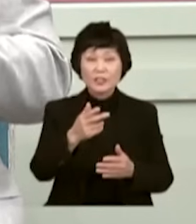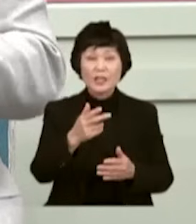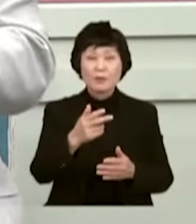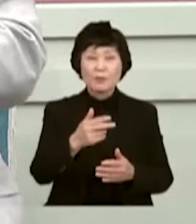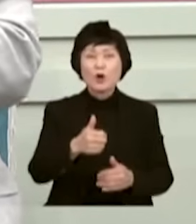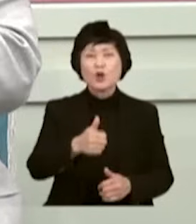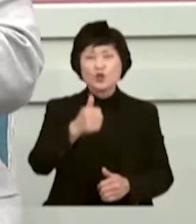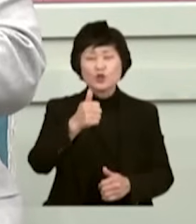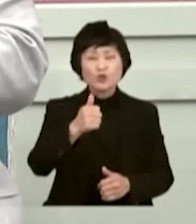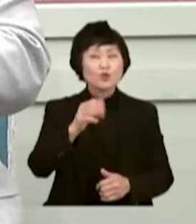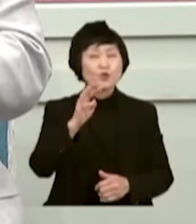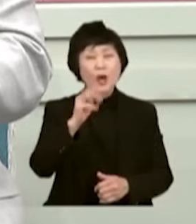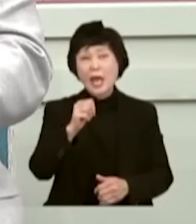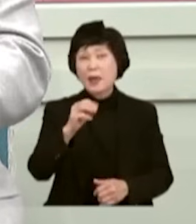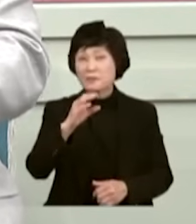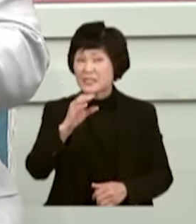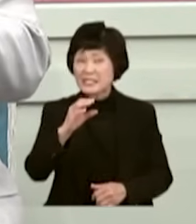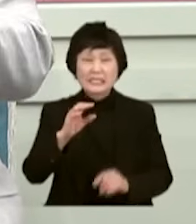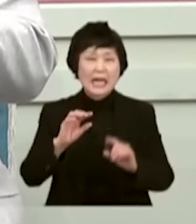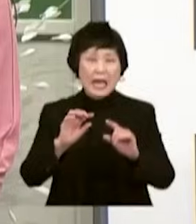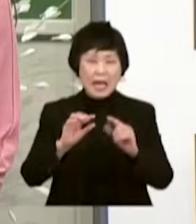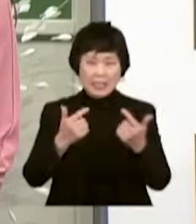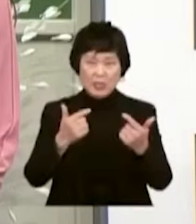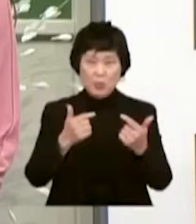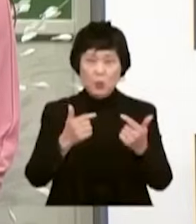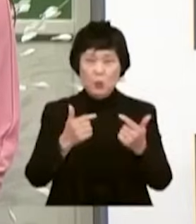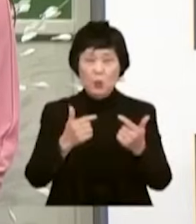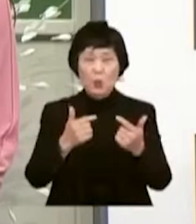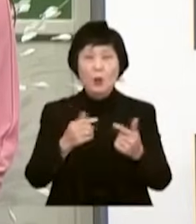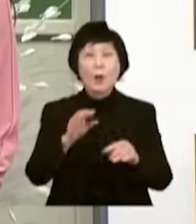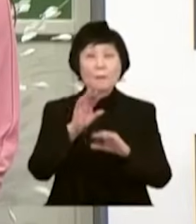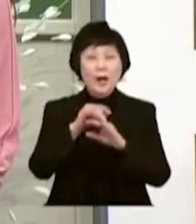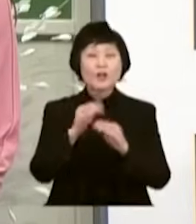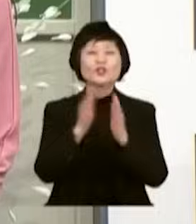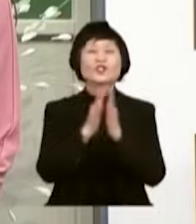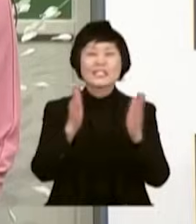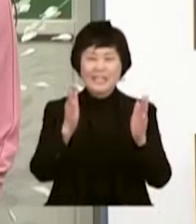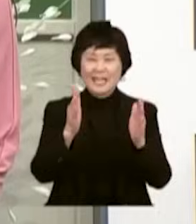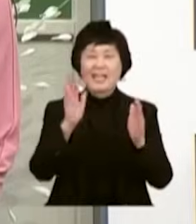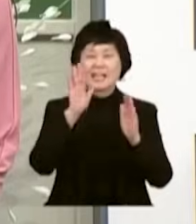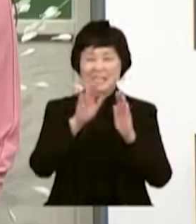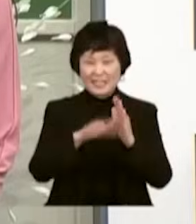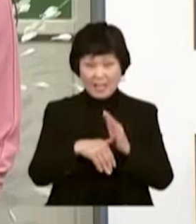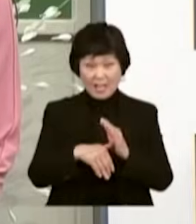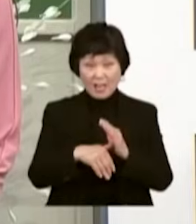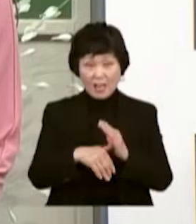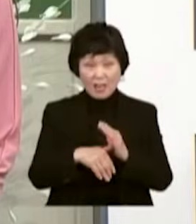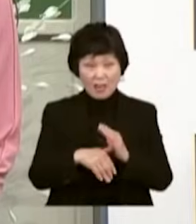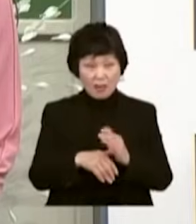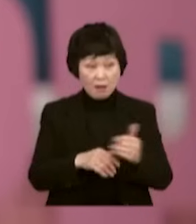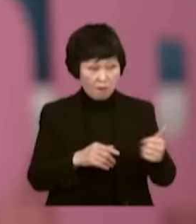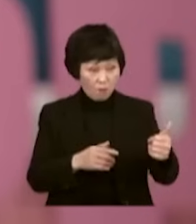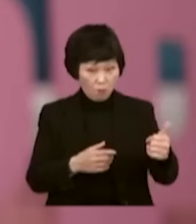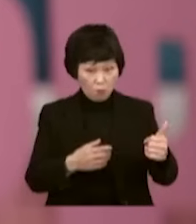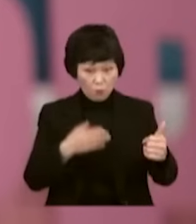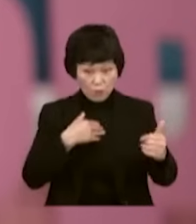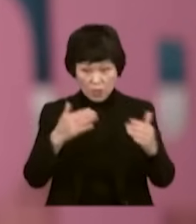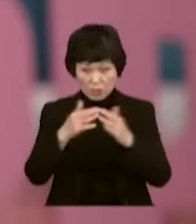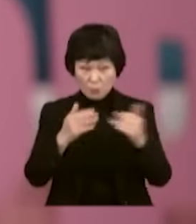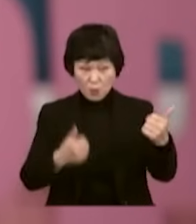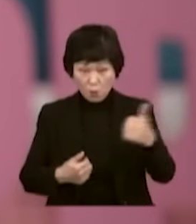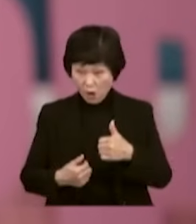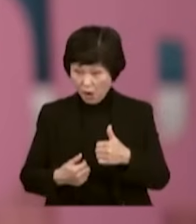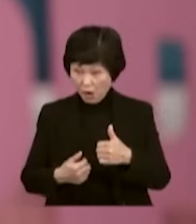아니었고 리포터. 네. 리포터 할 때. 네. 뭐 그때 이제 막 방송 시작할 때네. 그런데 예. 어느 날 오더니 아 뭐